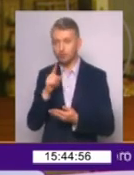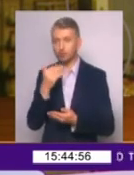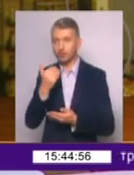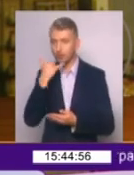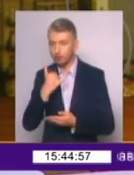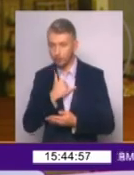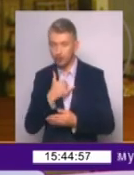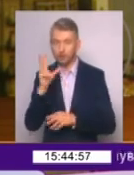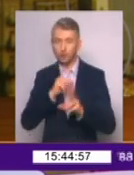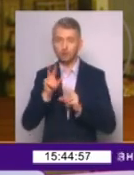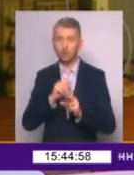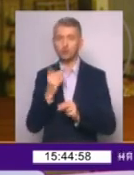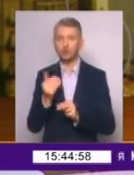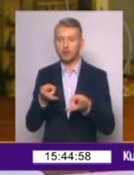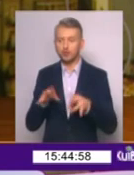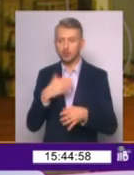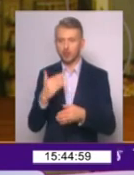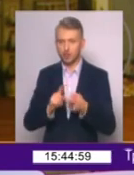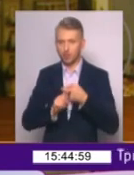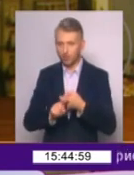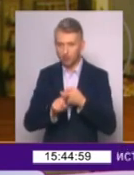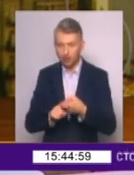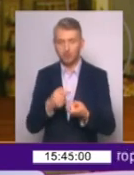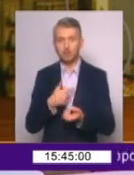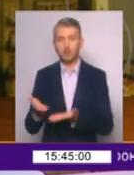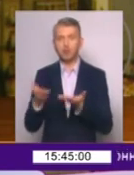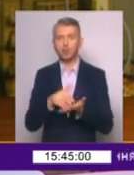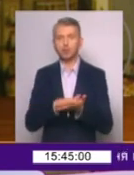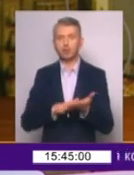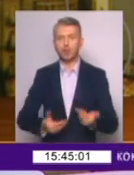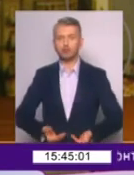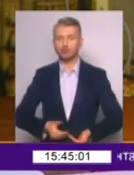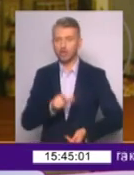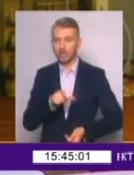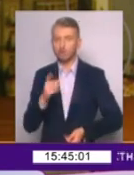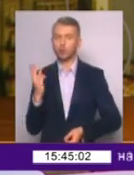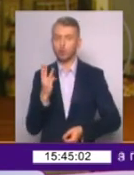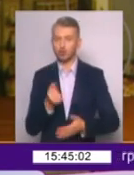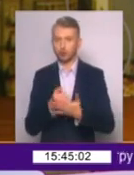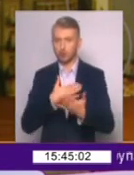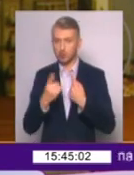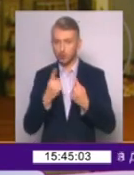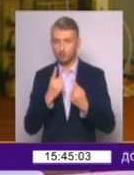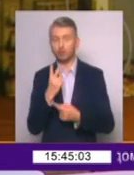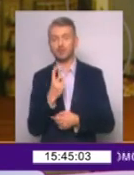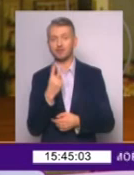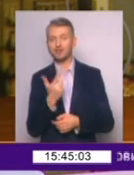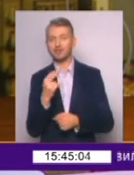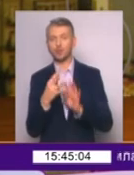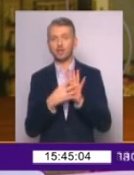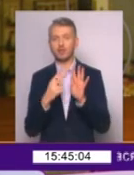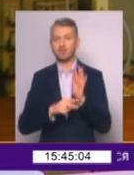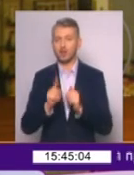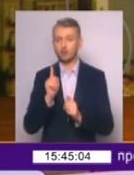Да. Дуже сподіваюся, що ви контакти ваші залишили. Ми запрошуємо далі жителів Троєщини до нашої розмови. Прошу,